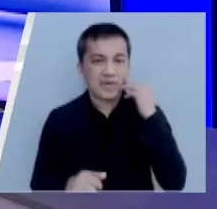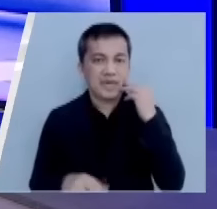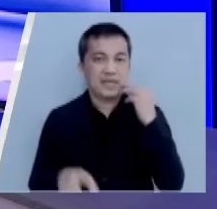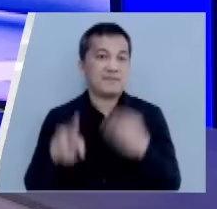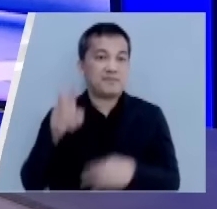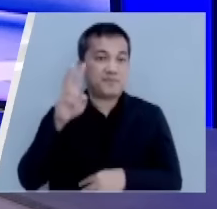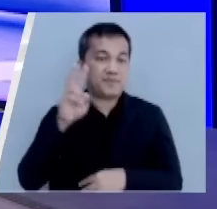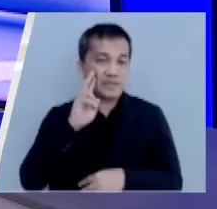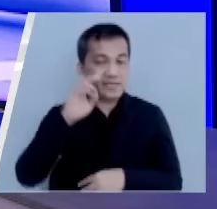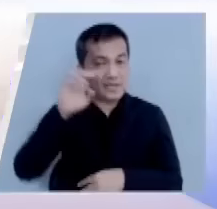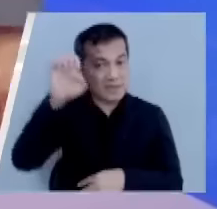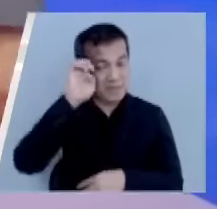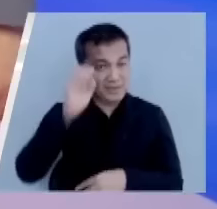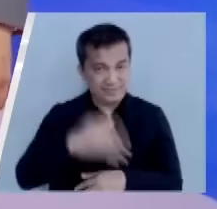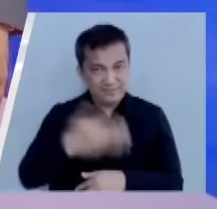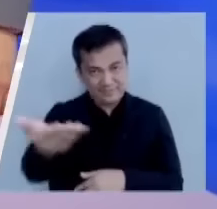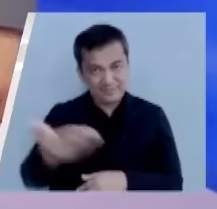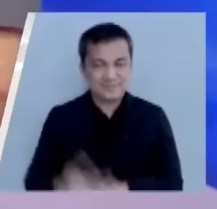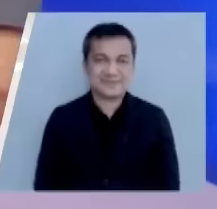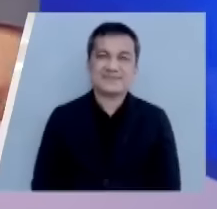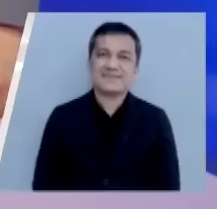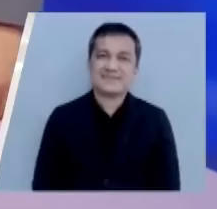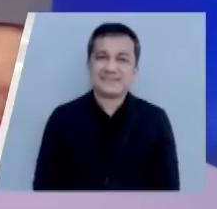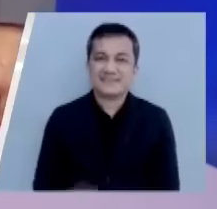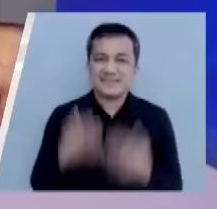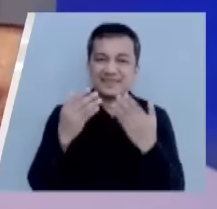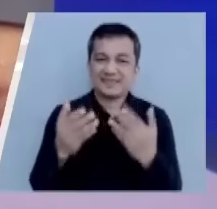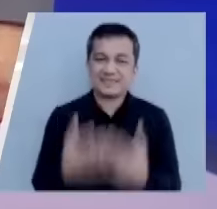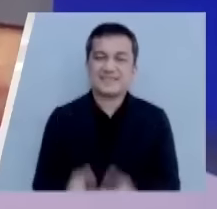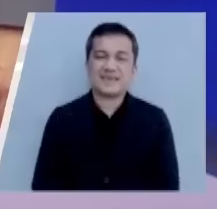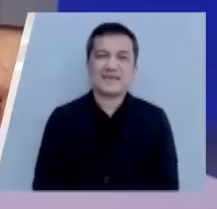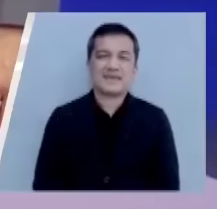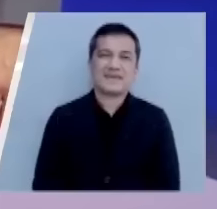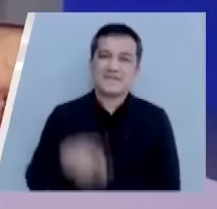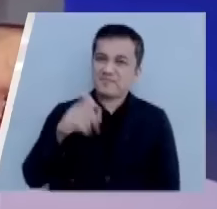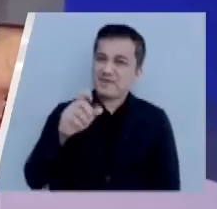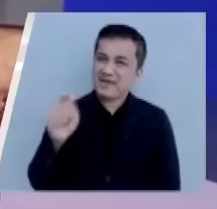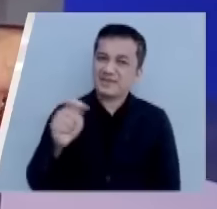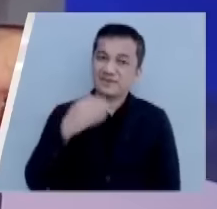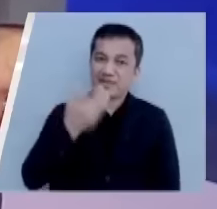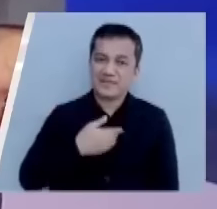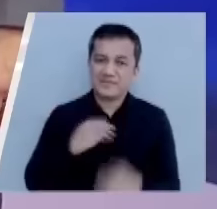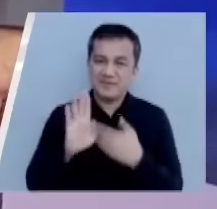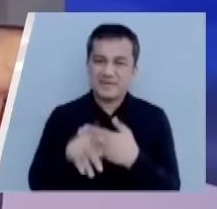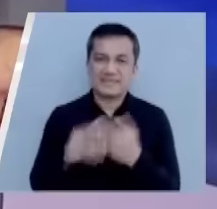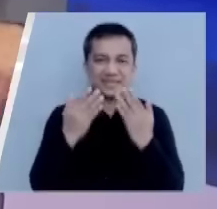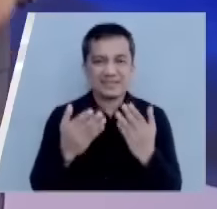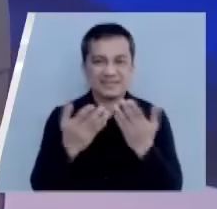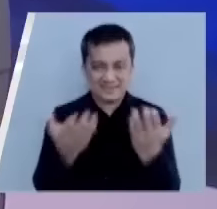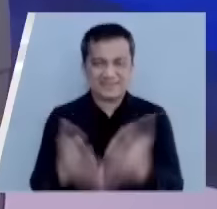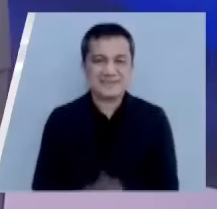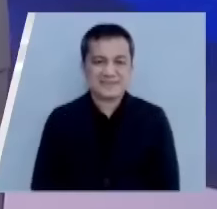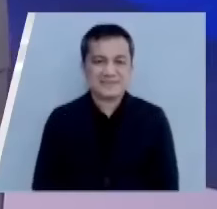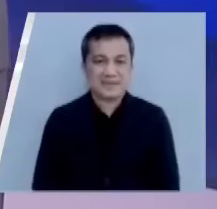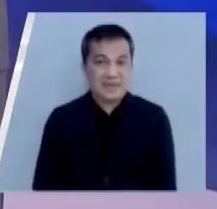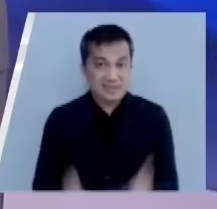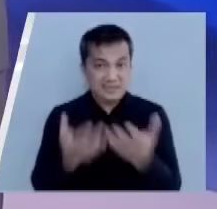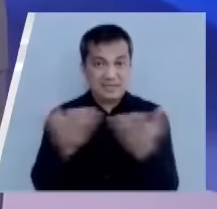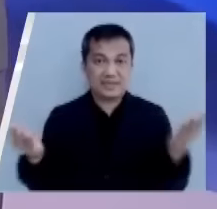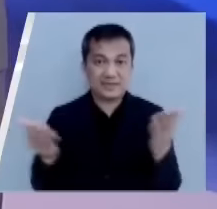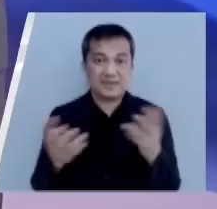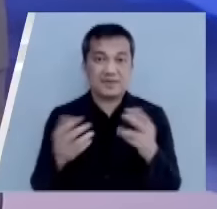Emil. Thanks, Pat! Hoy, Patricia! Welcome back! Salamat sa iyo. Thanks, Pat. At yan ang mga balita ngayong